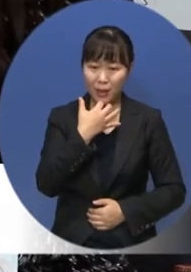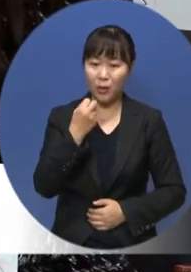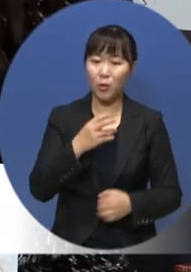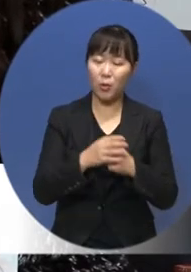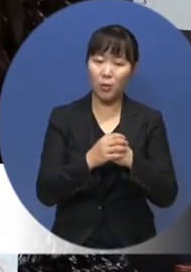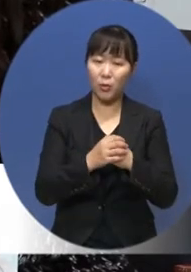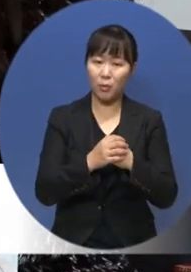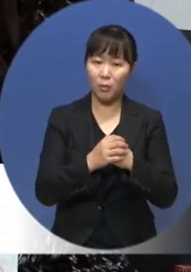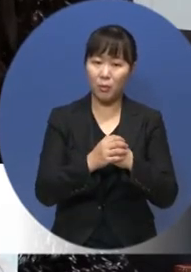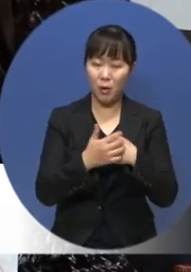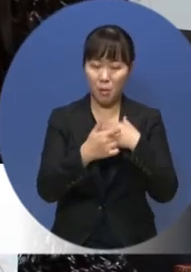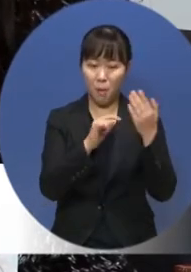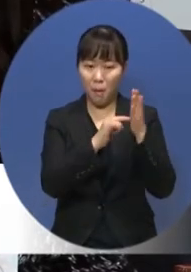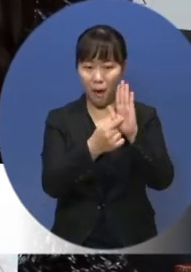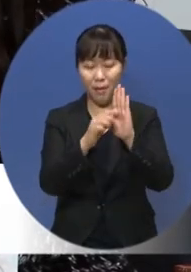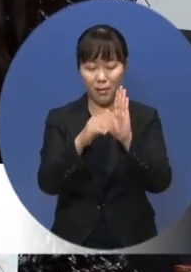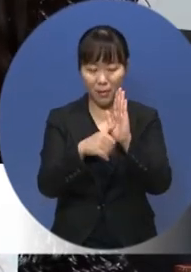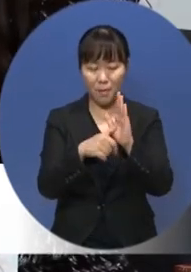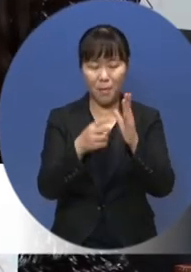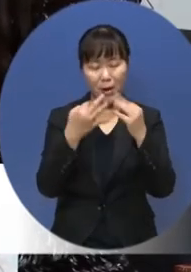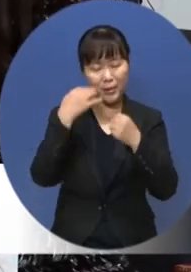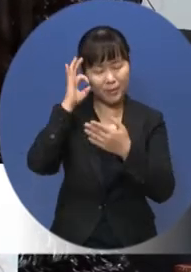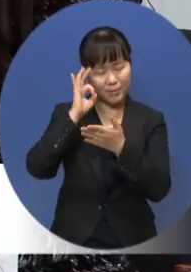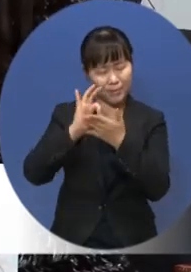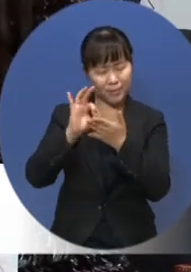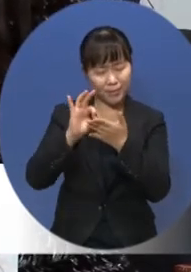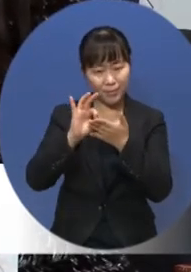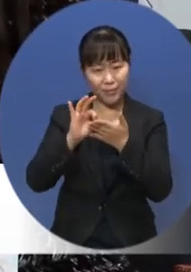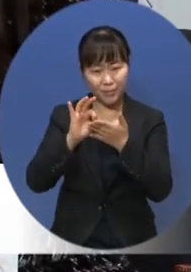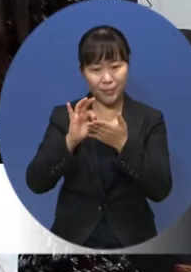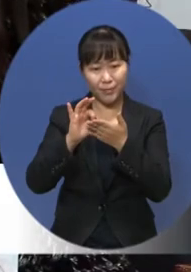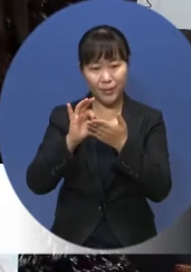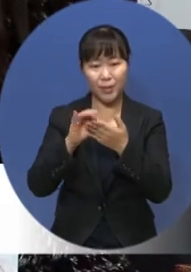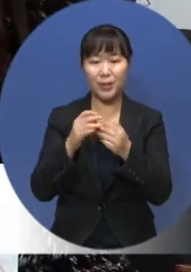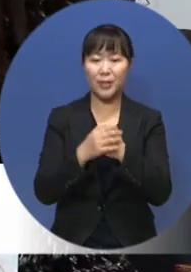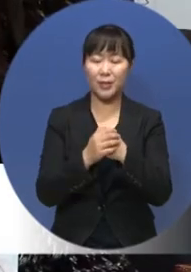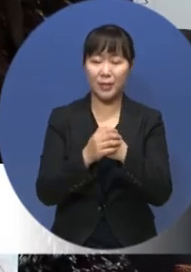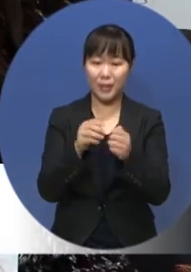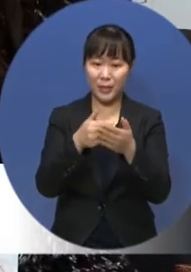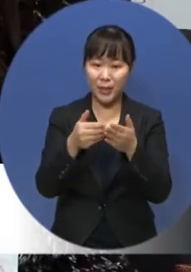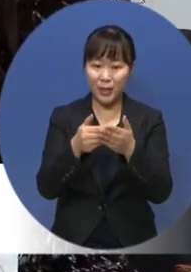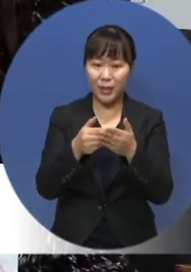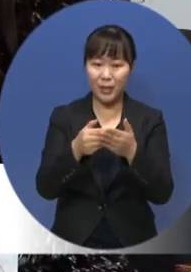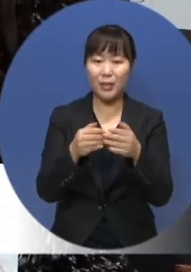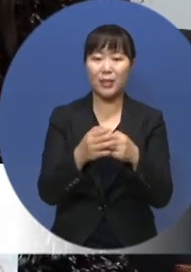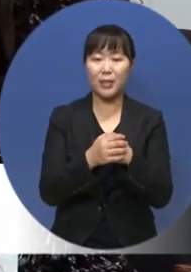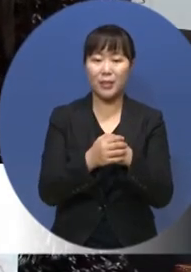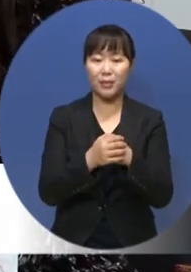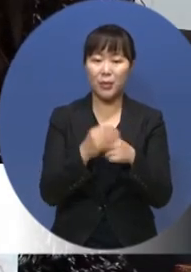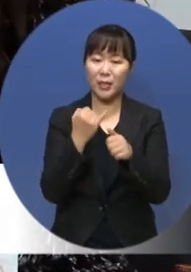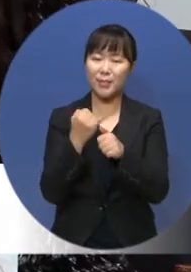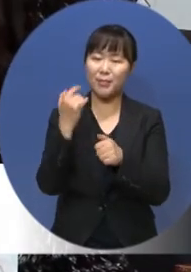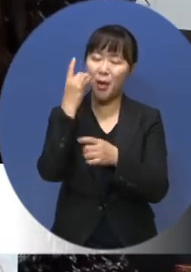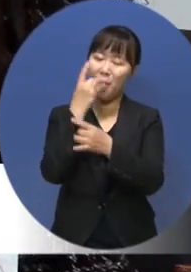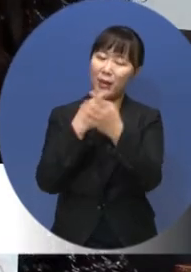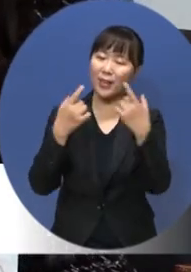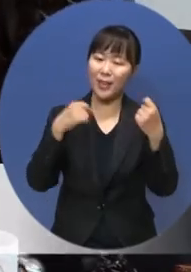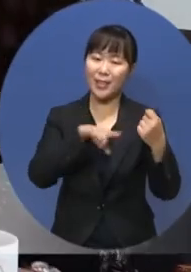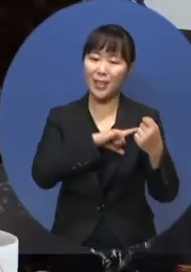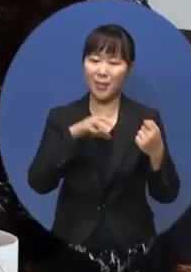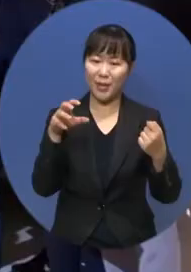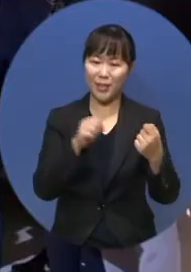어떤 형상적인 거나 이런 거에 좀 많이 신경을 써서 작업한 신부의 환상 네, 제목을